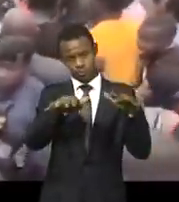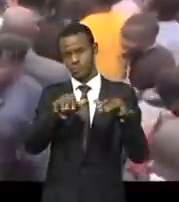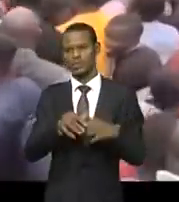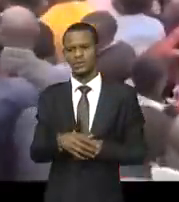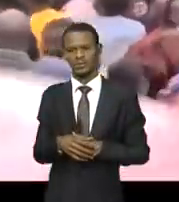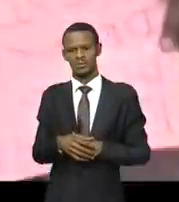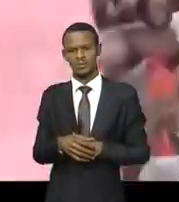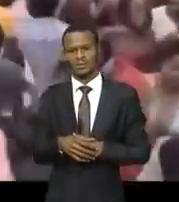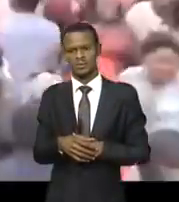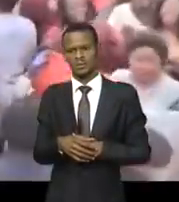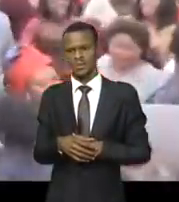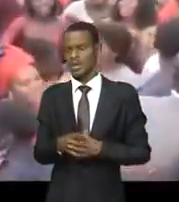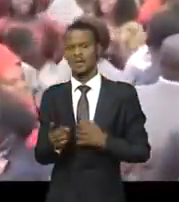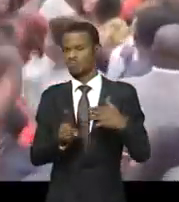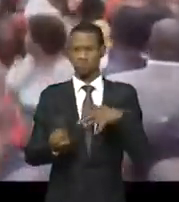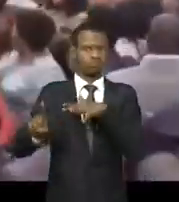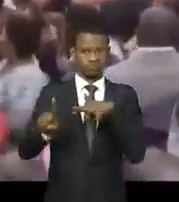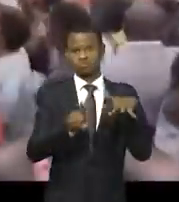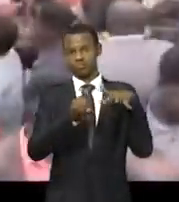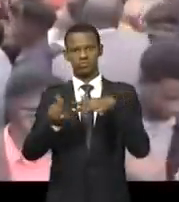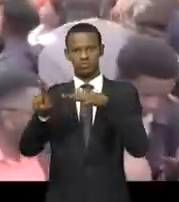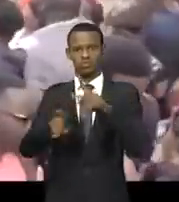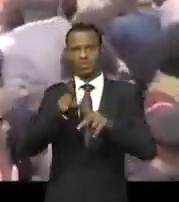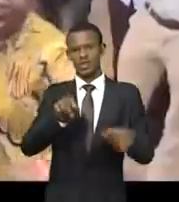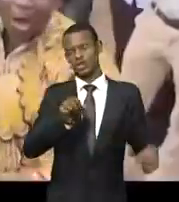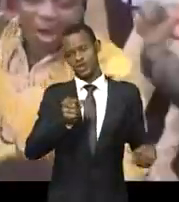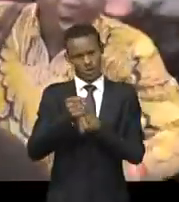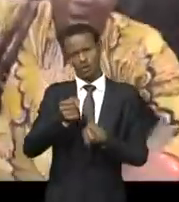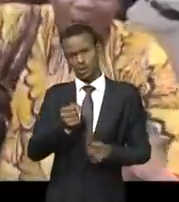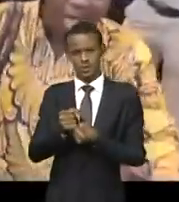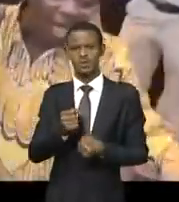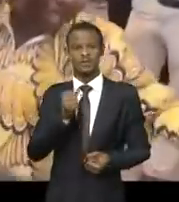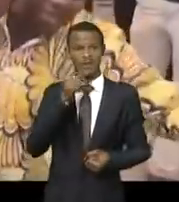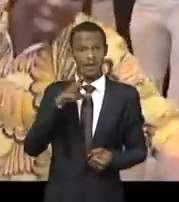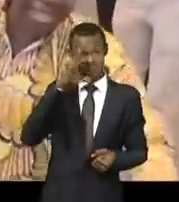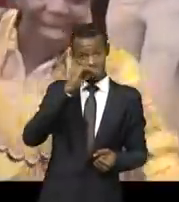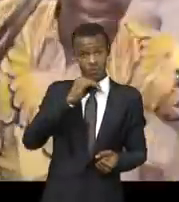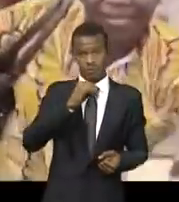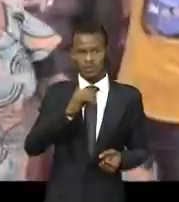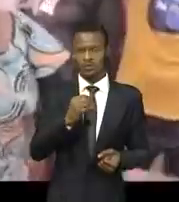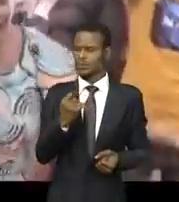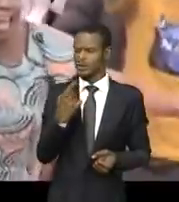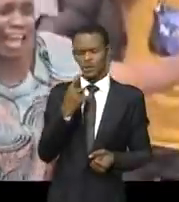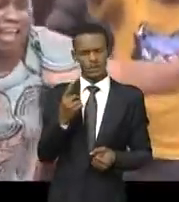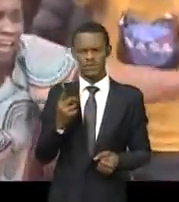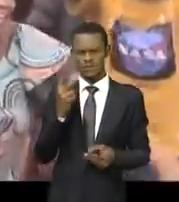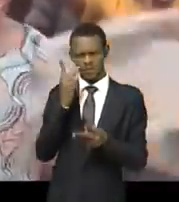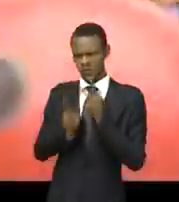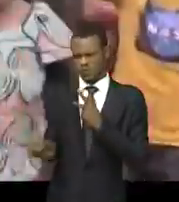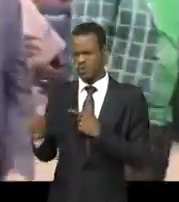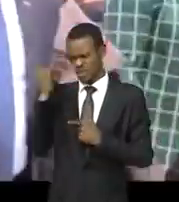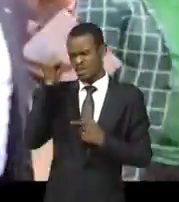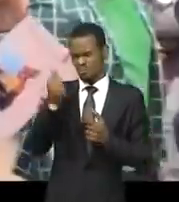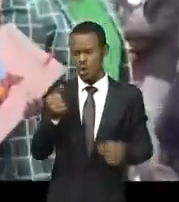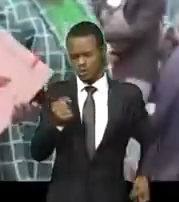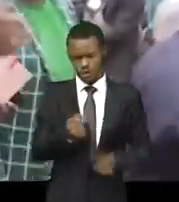une impressionnante foule de part et d'autre de la route. Hommes et femmes, tous derrière la vision de cet homme qui, en 2 ans d'exercice de